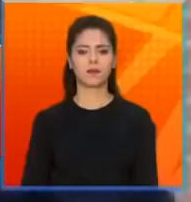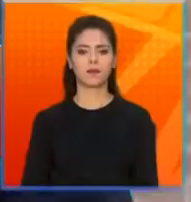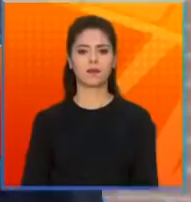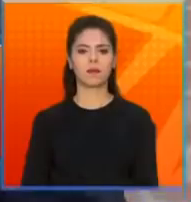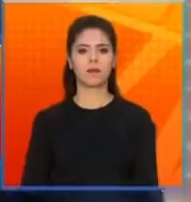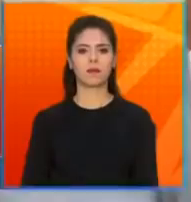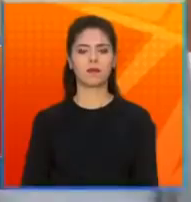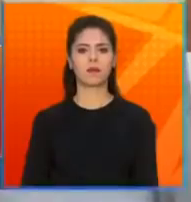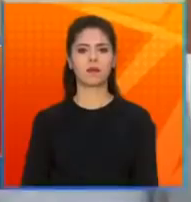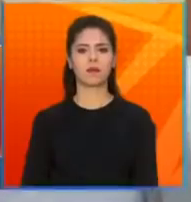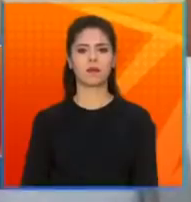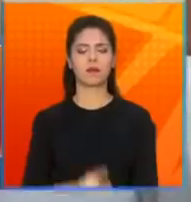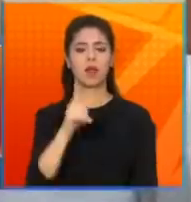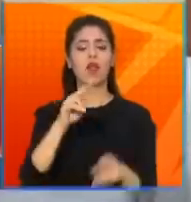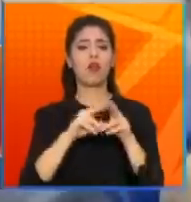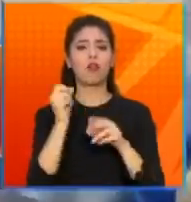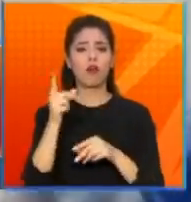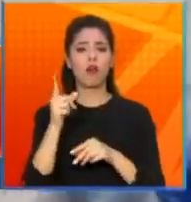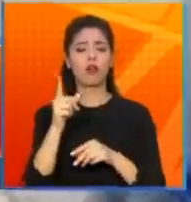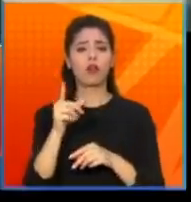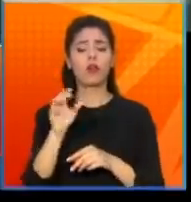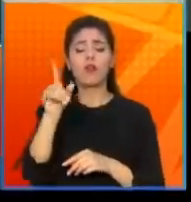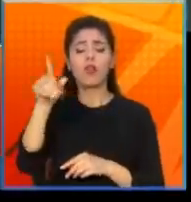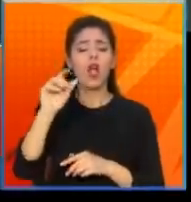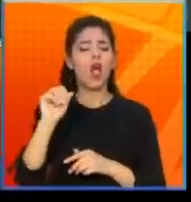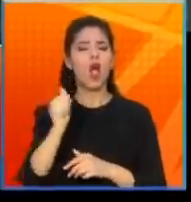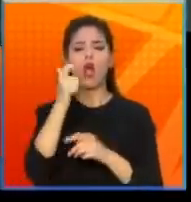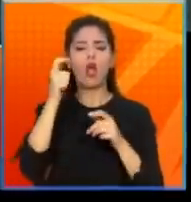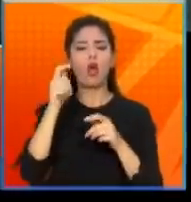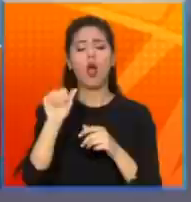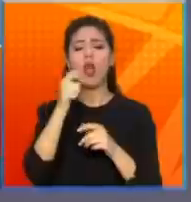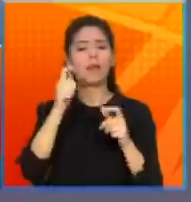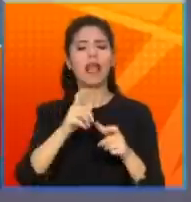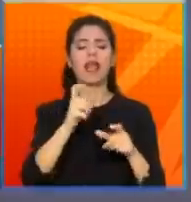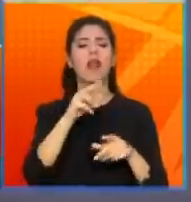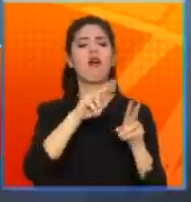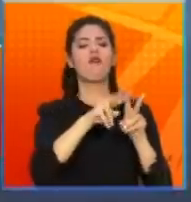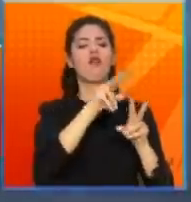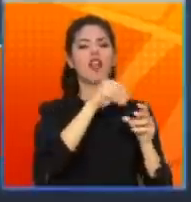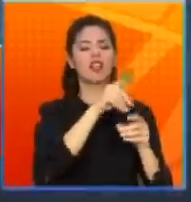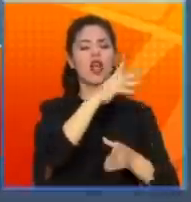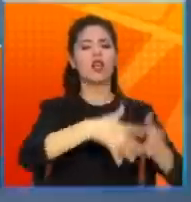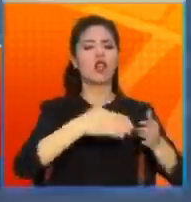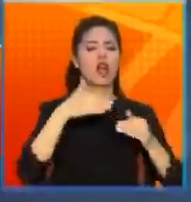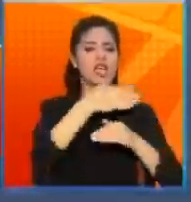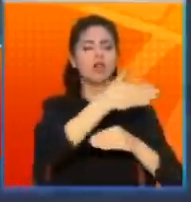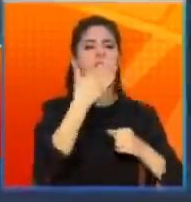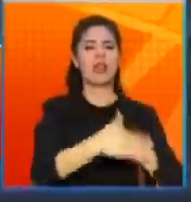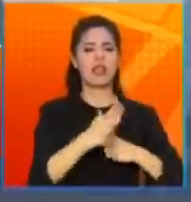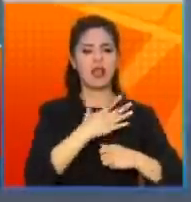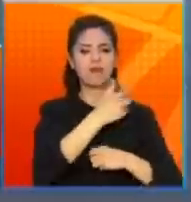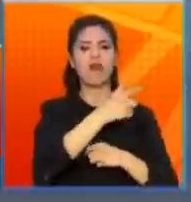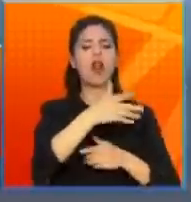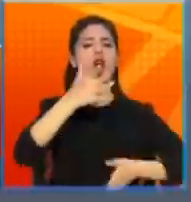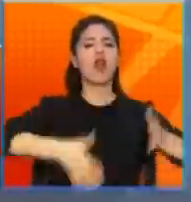Hamburger. Hamburger. Fries. Virüsün sıfır noktası Wuhan'daysa hala sokağa çıkma yasağı var. Hal böyle olunca da sokakları robotlar